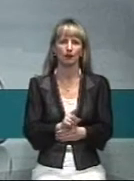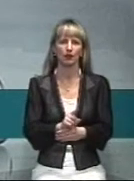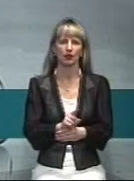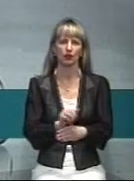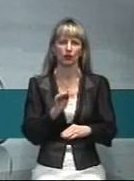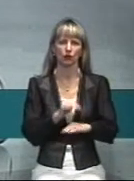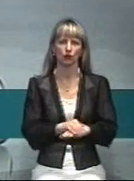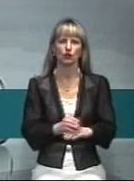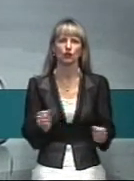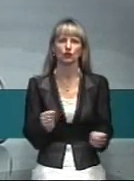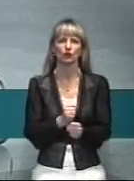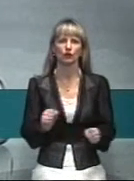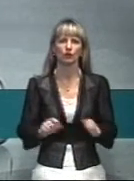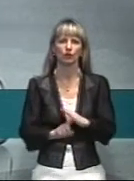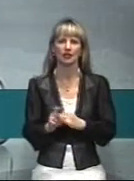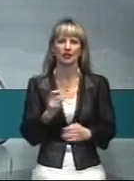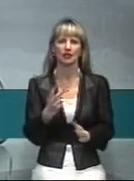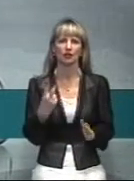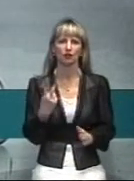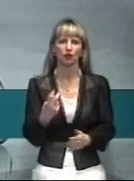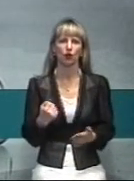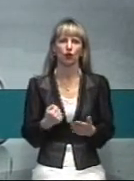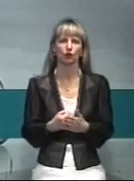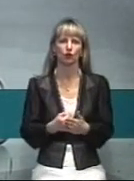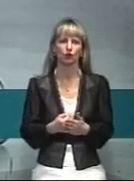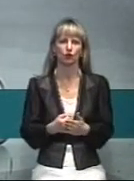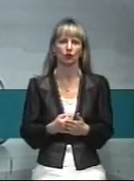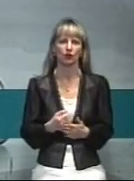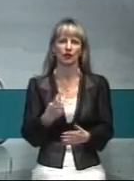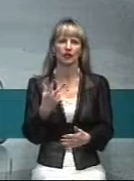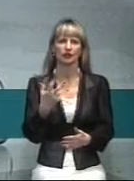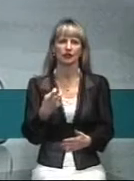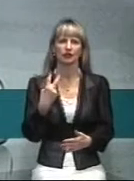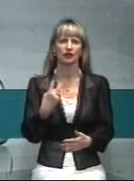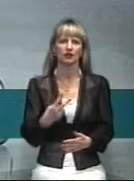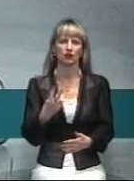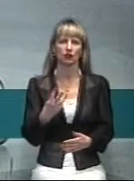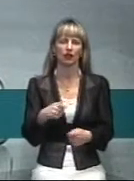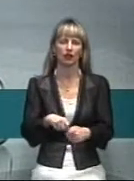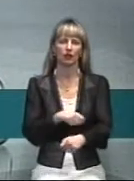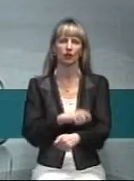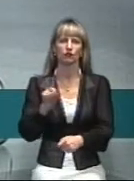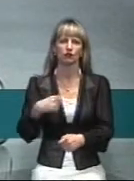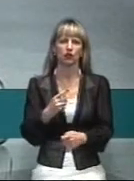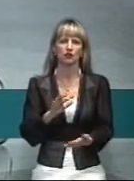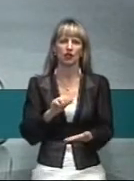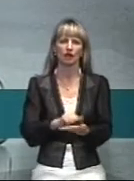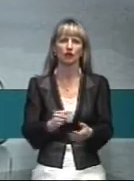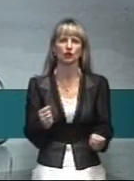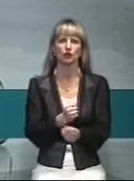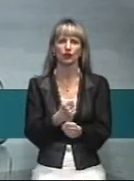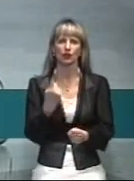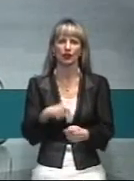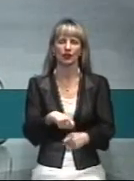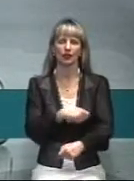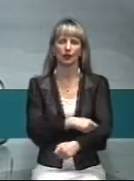міряє швидкість, починаючи з 2 до 320 км за годину, починає захватувати швидкість автомобіля з 1 км,